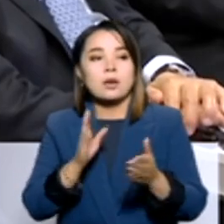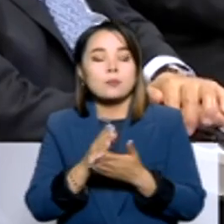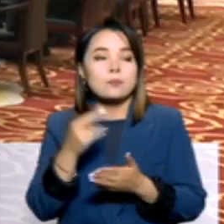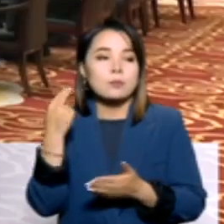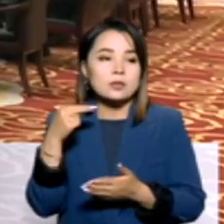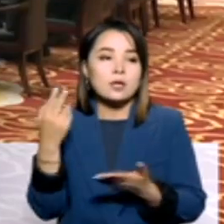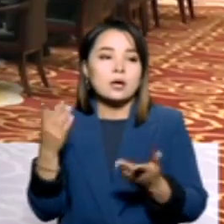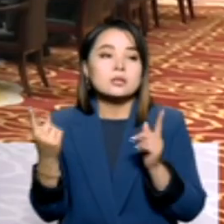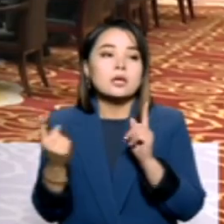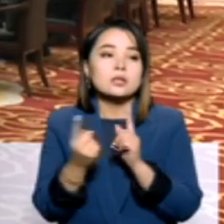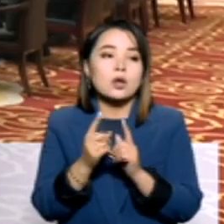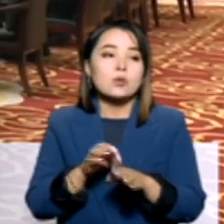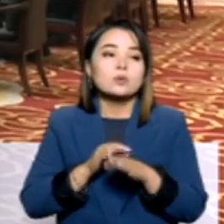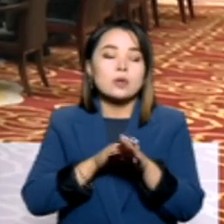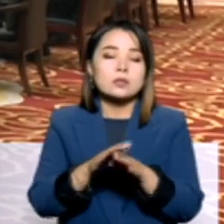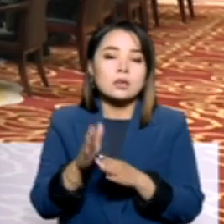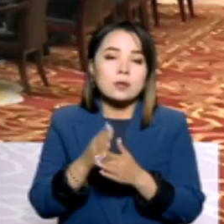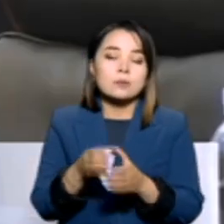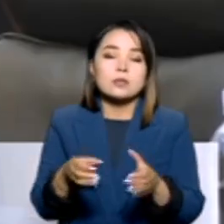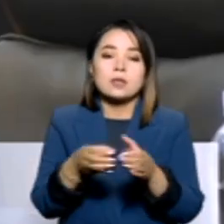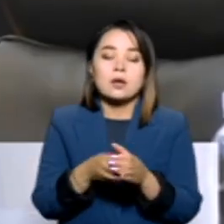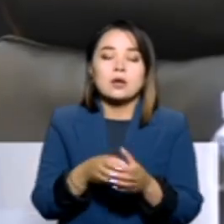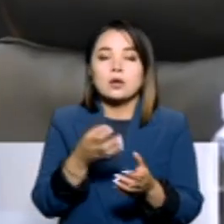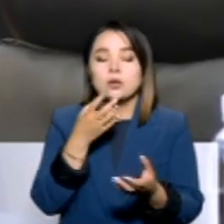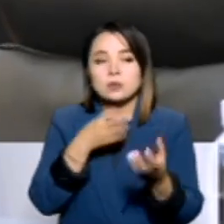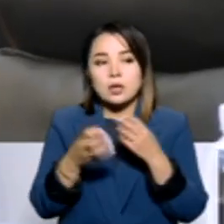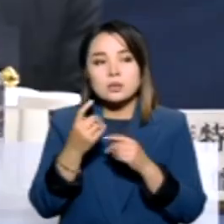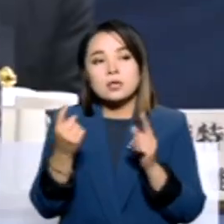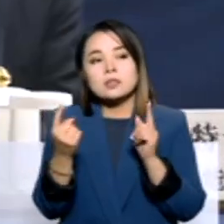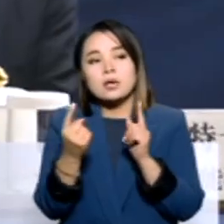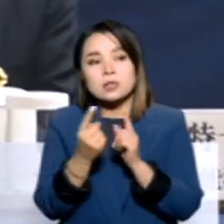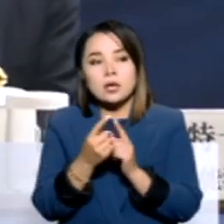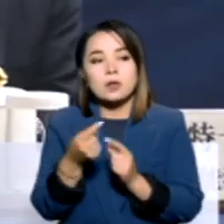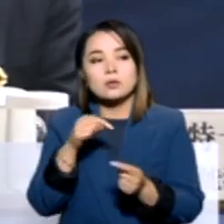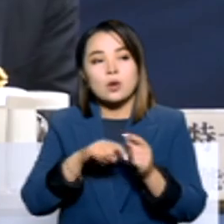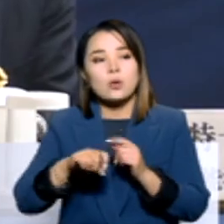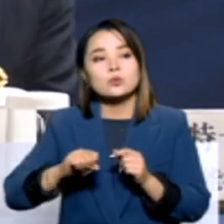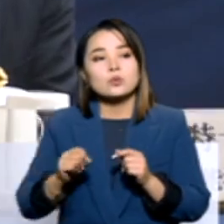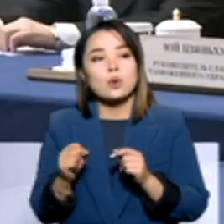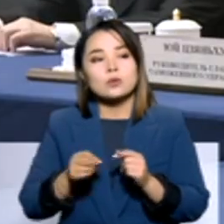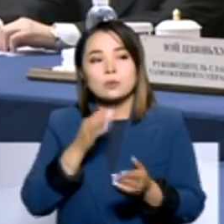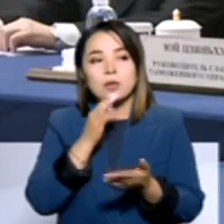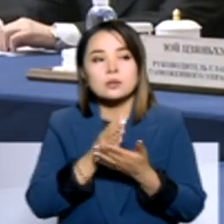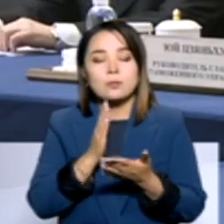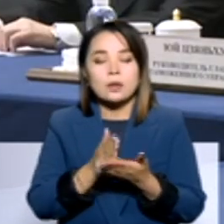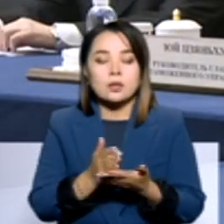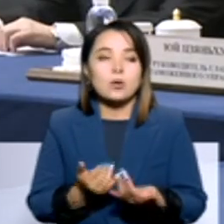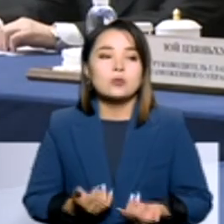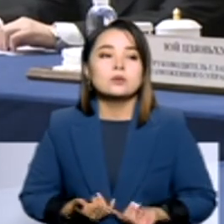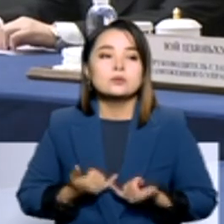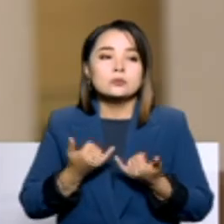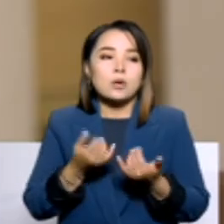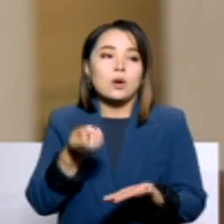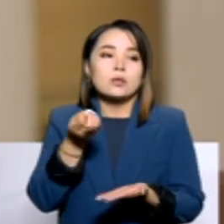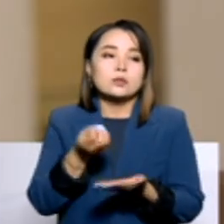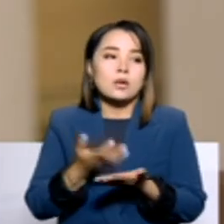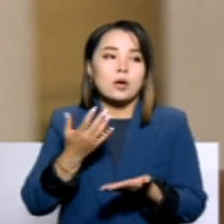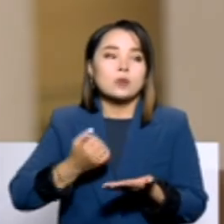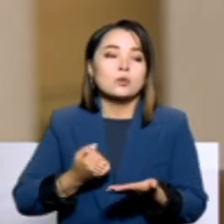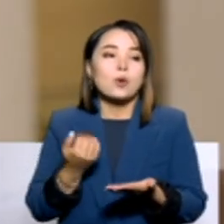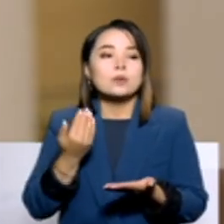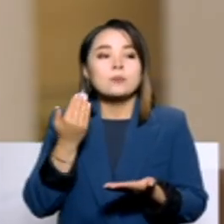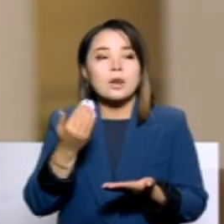президент. Қай кездесуде болмасын тараптар жылышырай танытып бір-біріне досым деп айтады. Қадірлі досым,